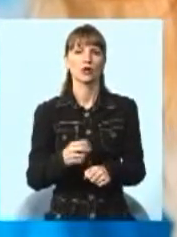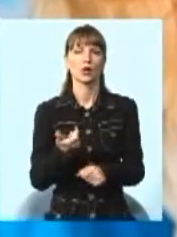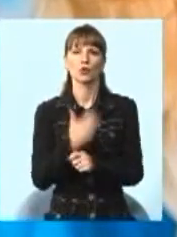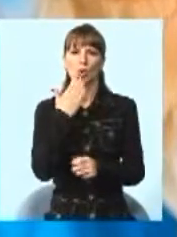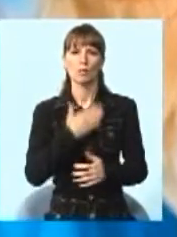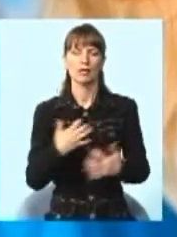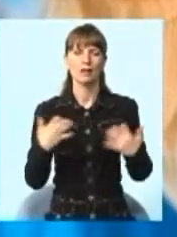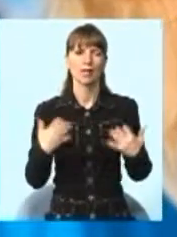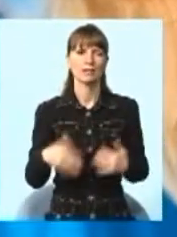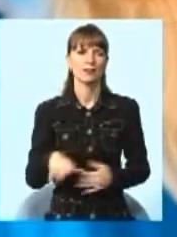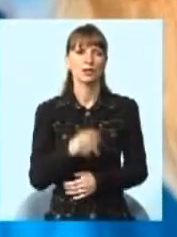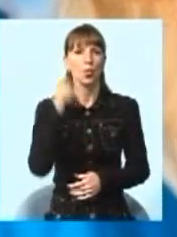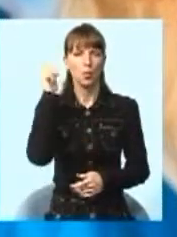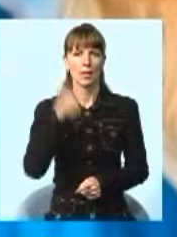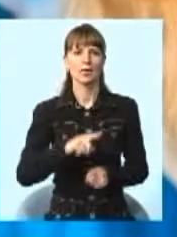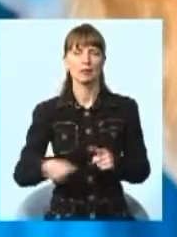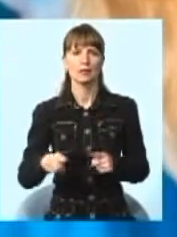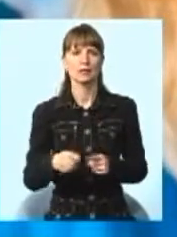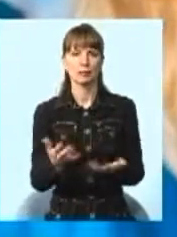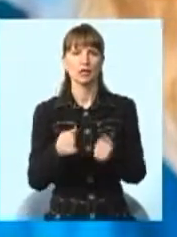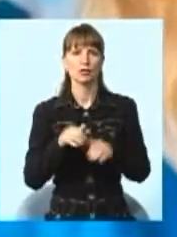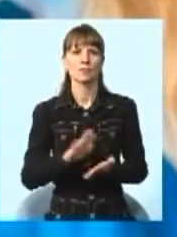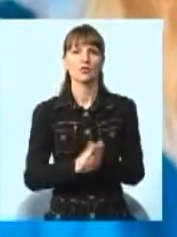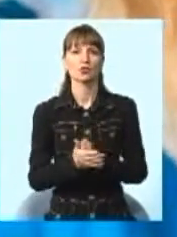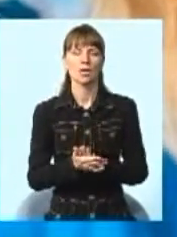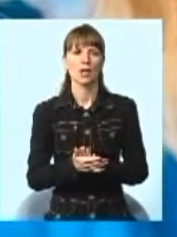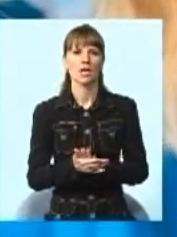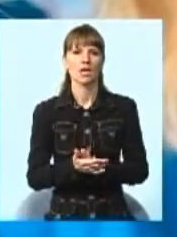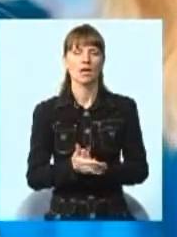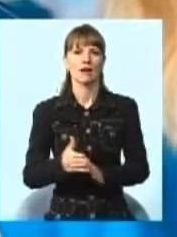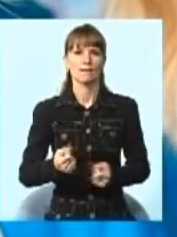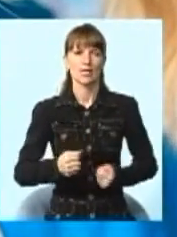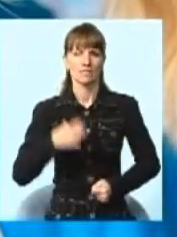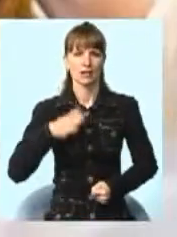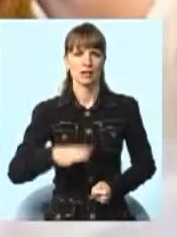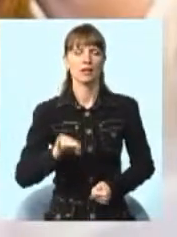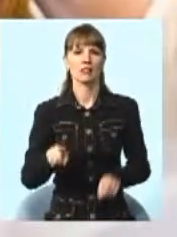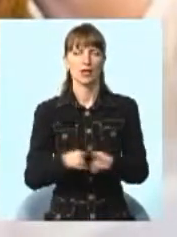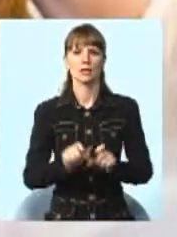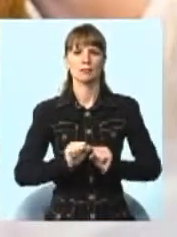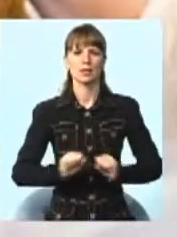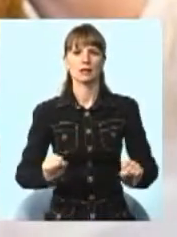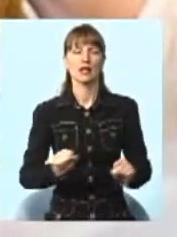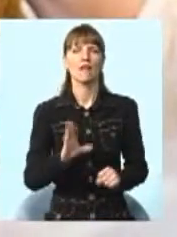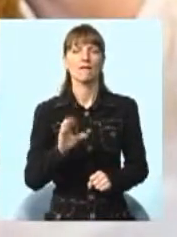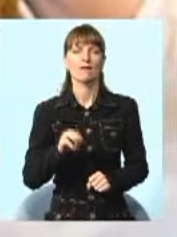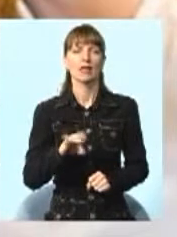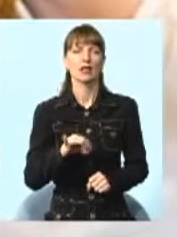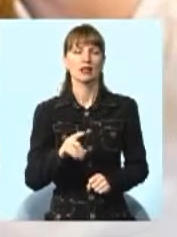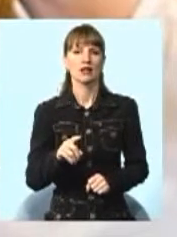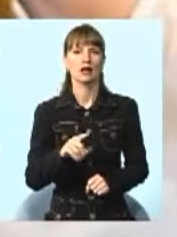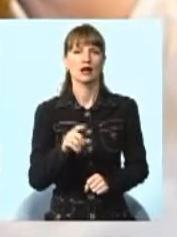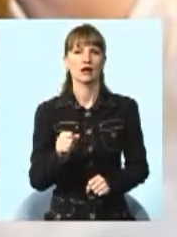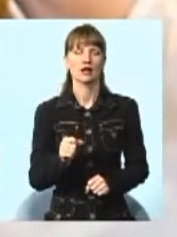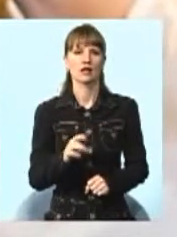тварин, вміння швидко приймати рішення у ситуаціях, фізична витривалість, а також сміливість. Ветеринарів цінують за їх знання